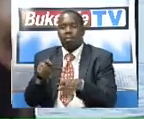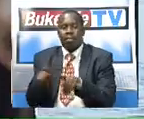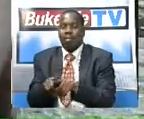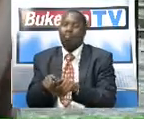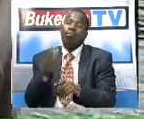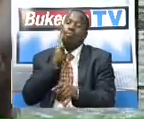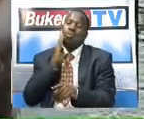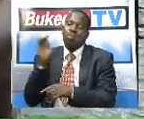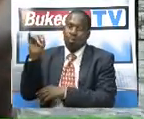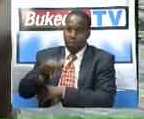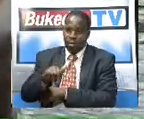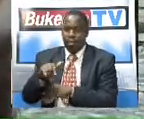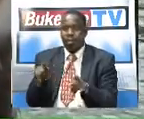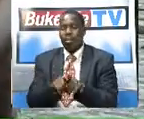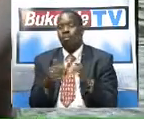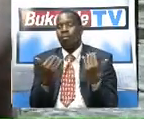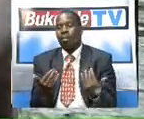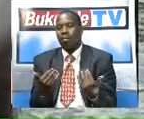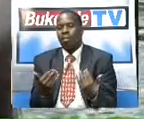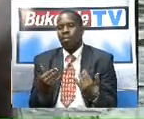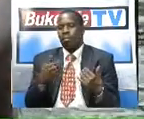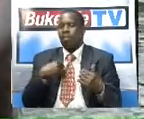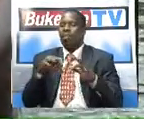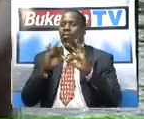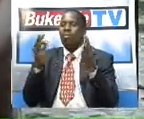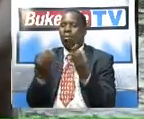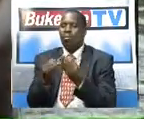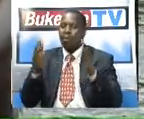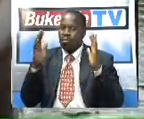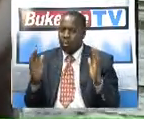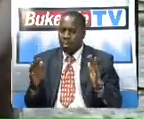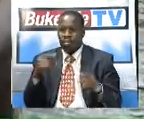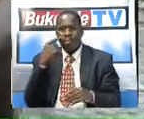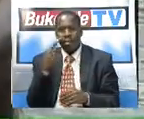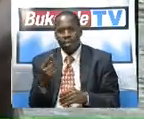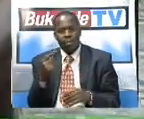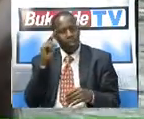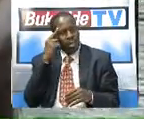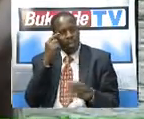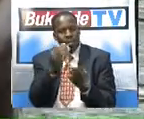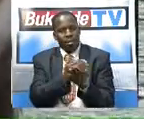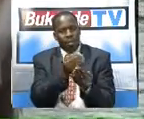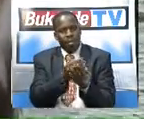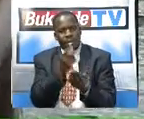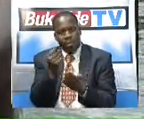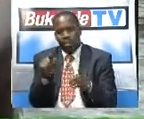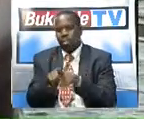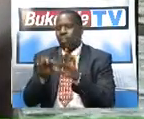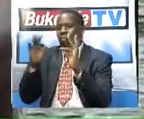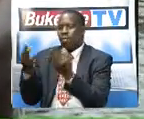uzabajawa leka no katize na kwa mirenene atijande wade ufuneko kusente mpaleyo kawa kana anga